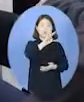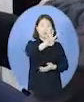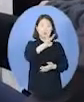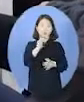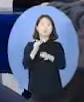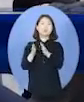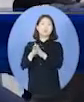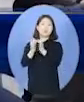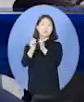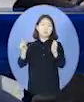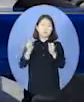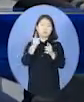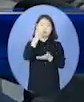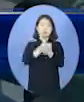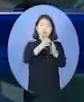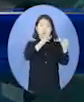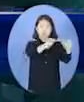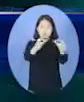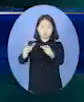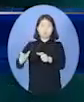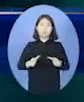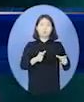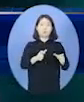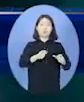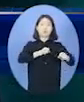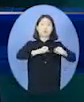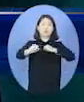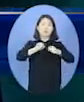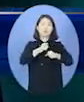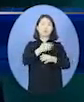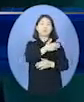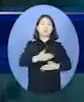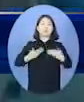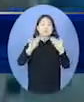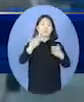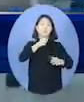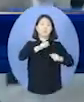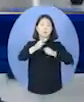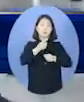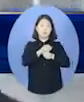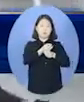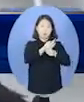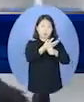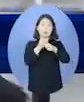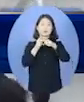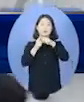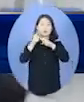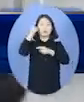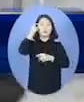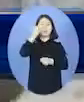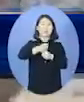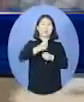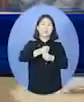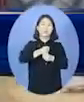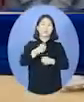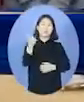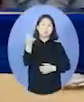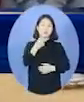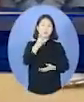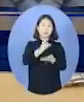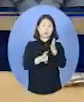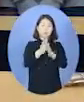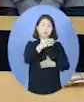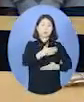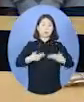또 34개의 단체와 시민이 천안시 전역에서 활동해 자원봉사 활동의 파급 효과를 끌어내고 긍정적